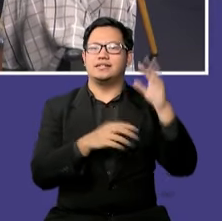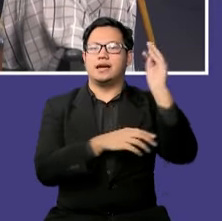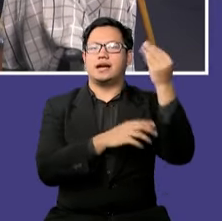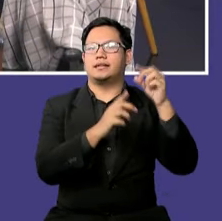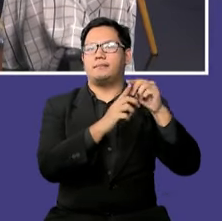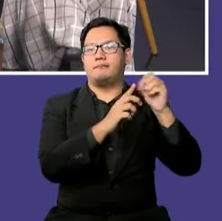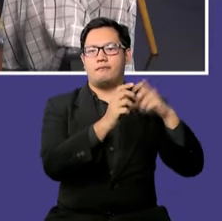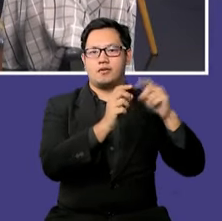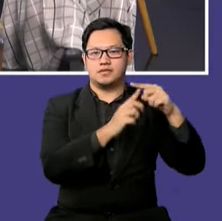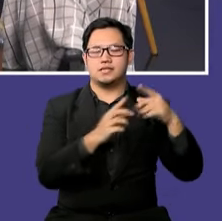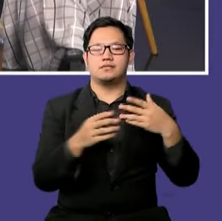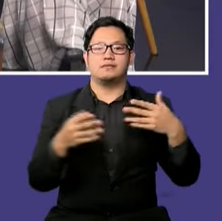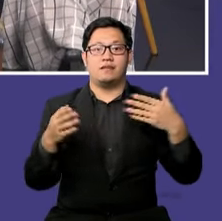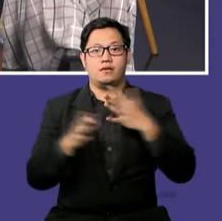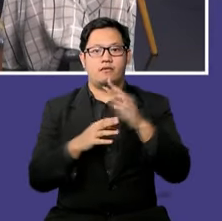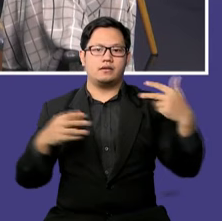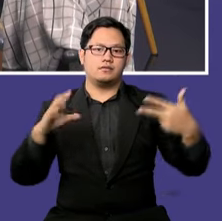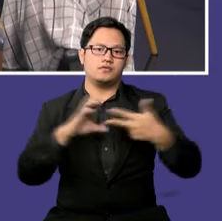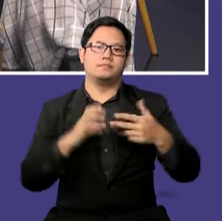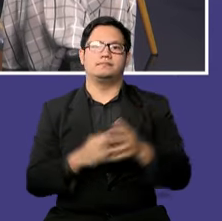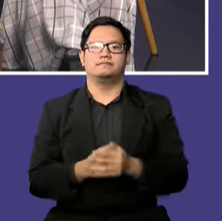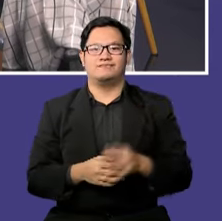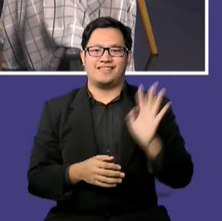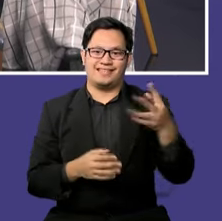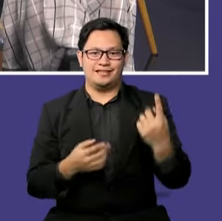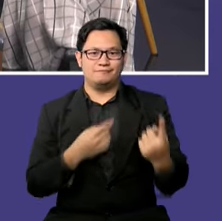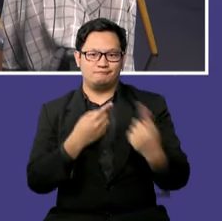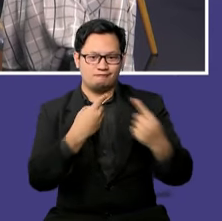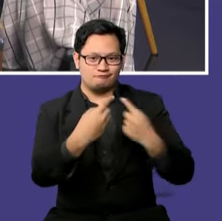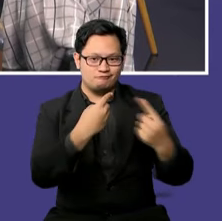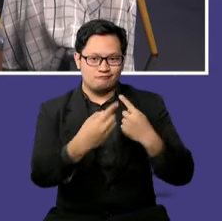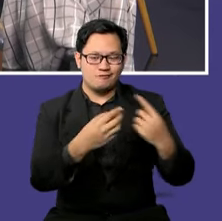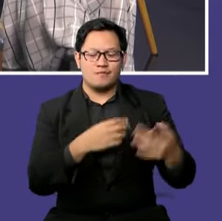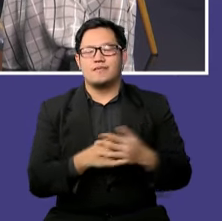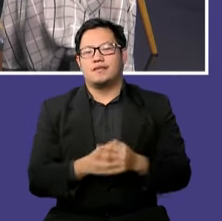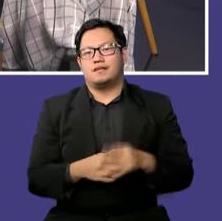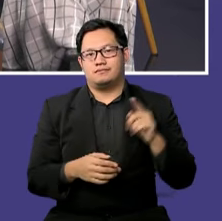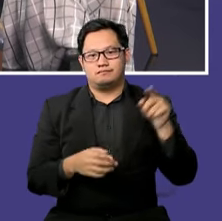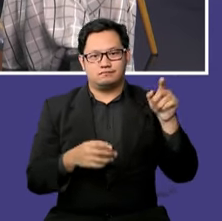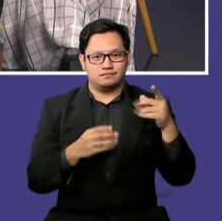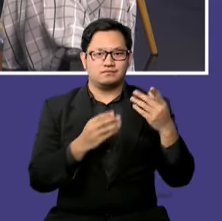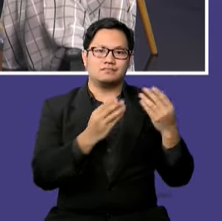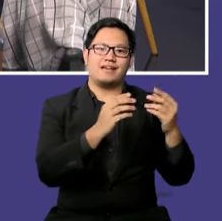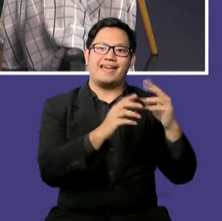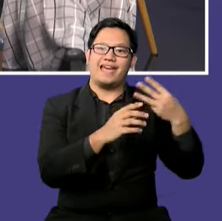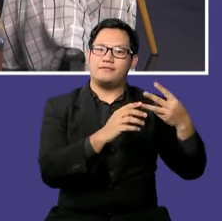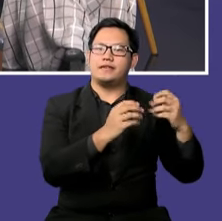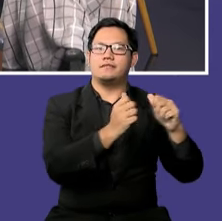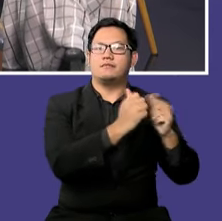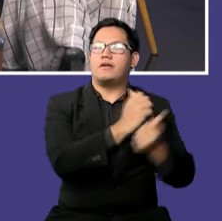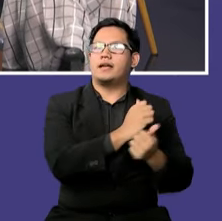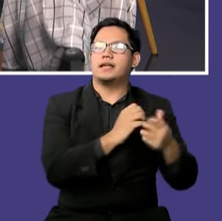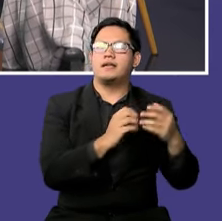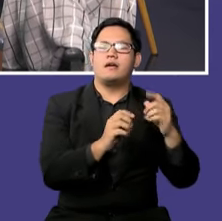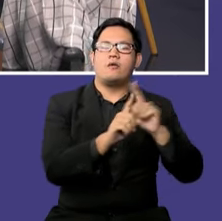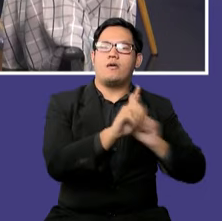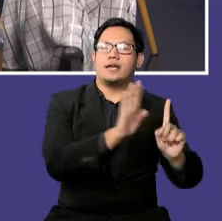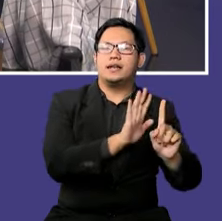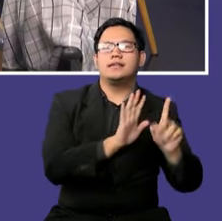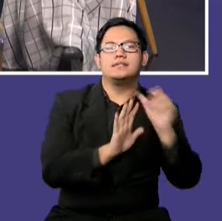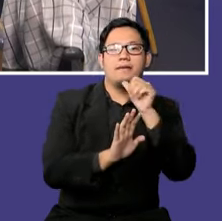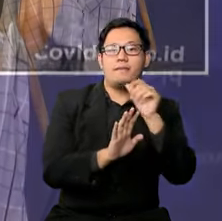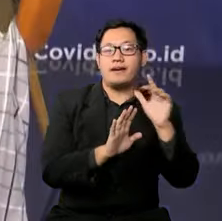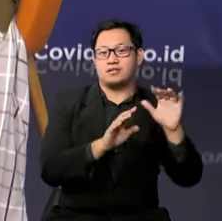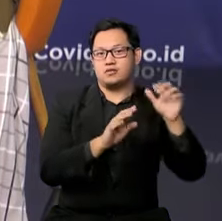nah Mbak Evi ini akan bertanya barengan sama saya nanti pemirsa ini mewakili jurnalis keinginan tahunya Seperti apa tapi seperti